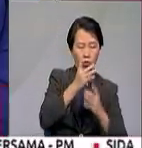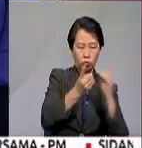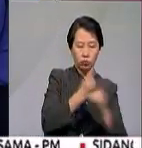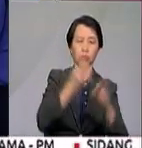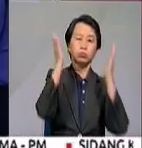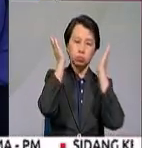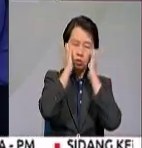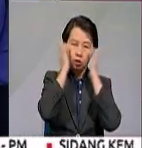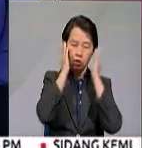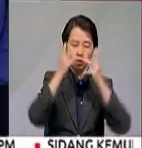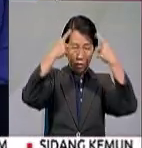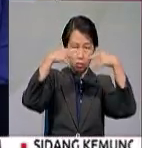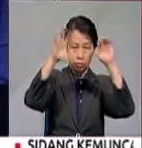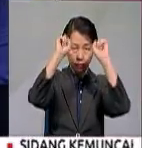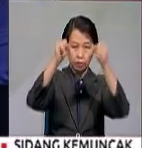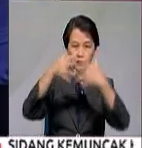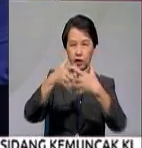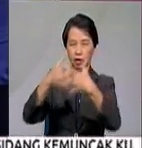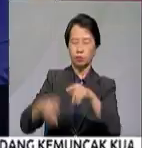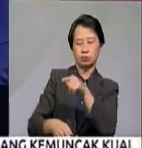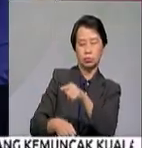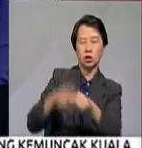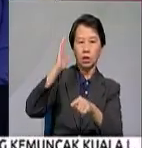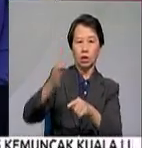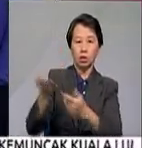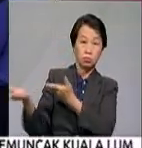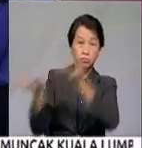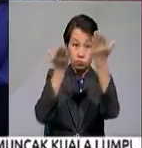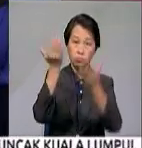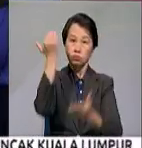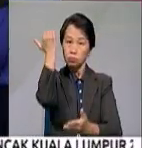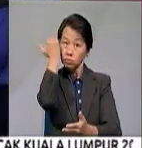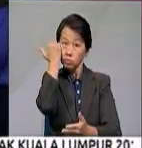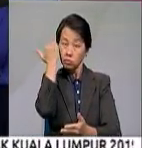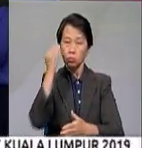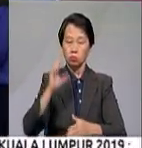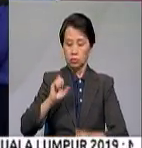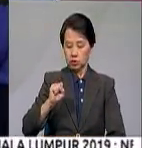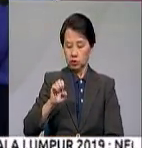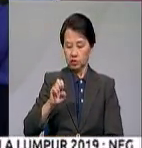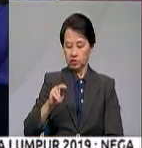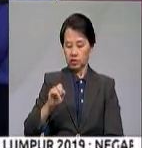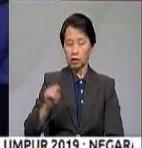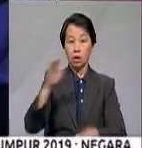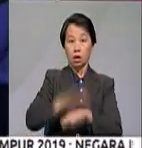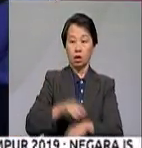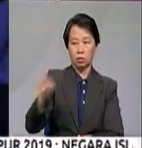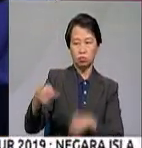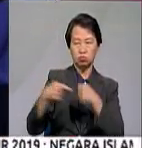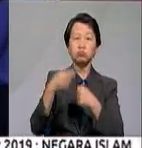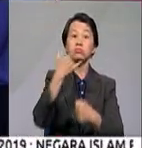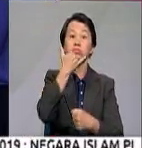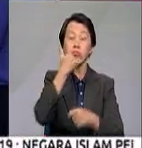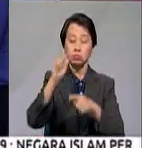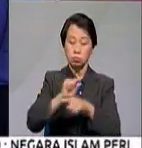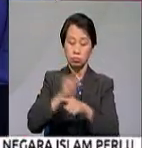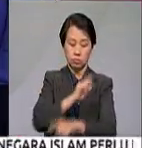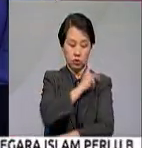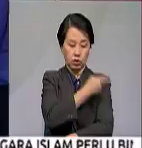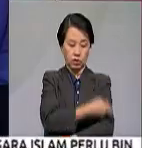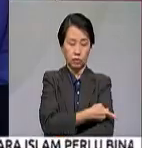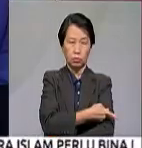yang Presiden Amerika Syarikat Donald Trump akan dibicarakan di Senat negara itu atas dakwaan salah guna kuasa.